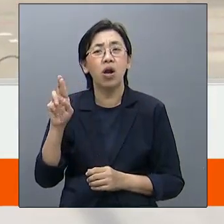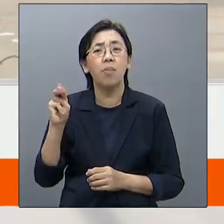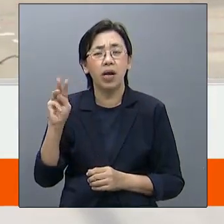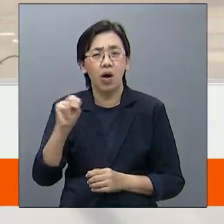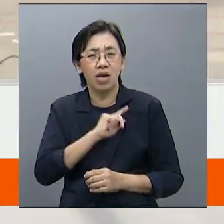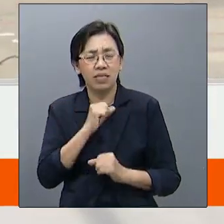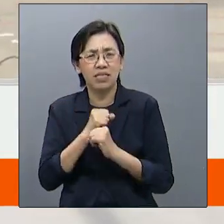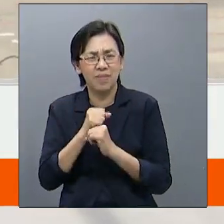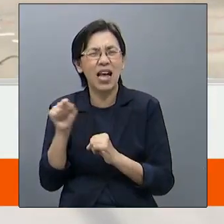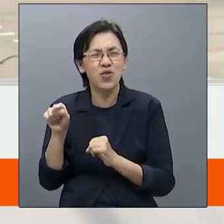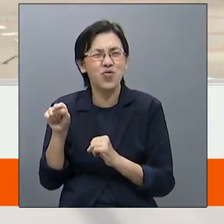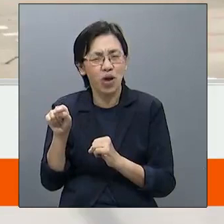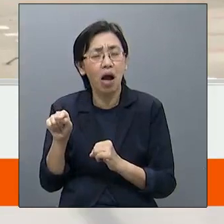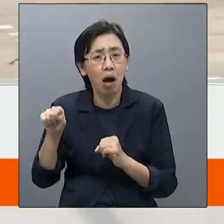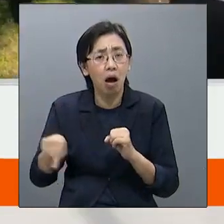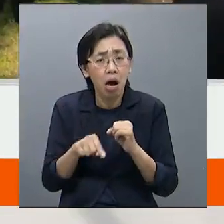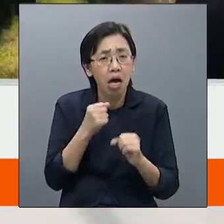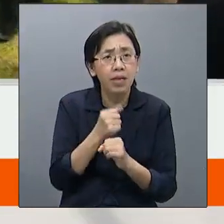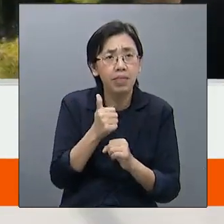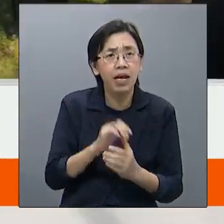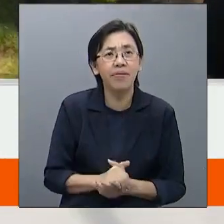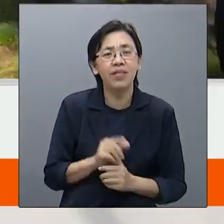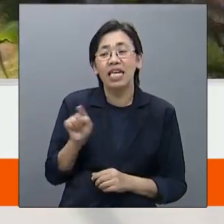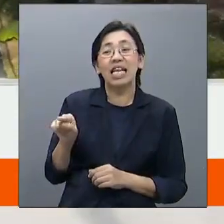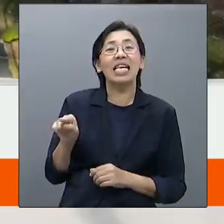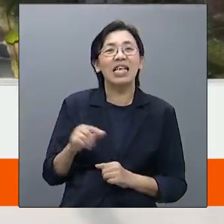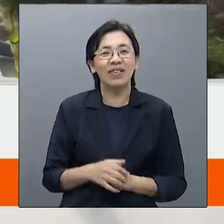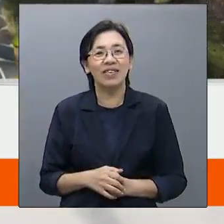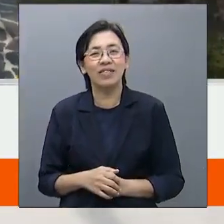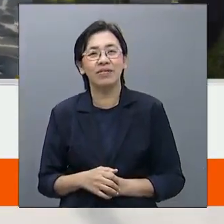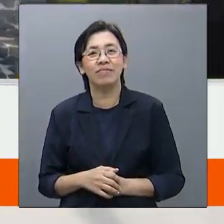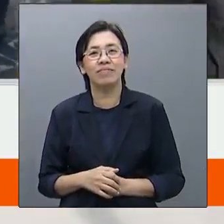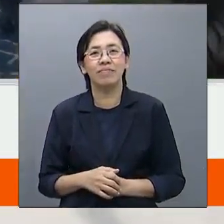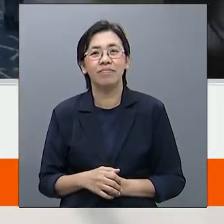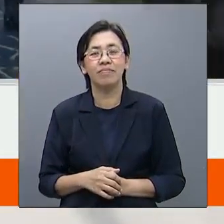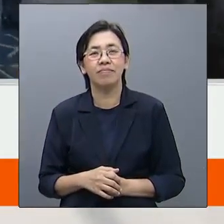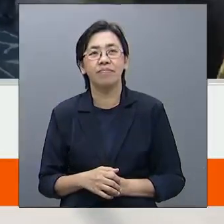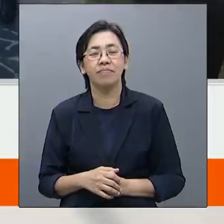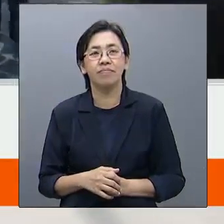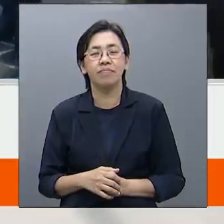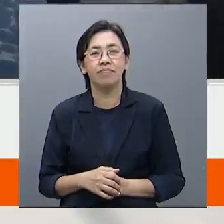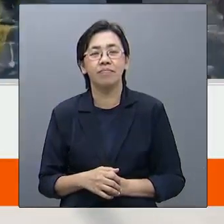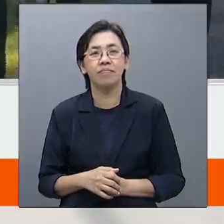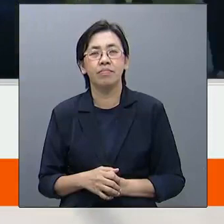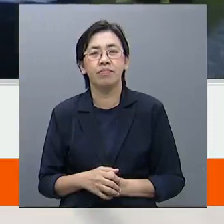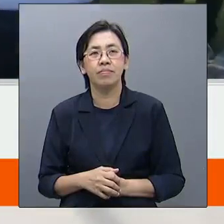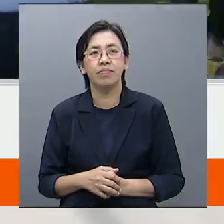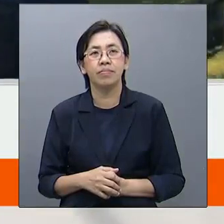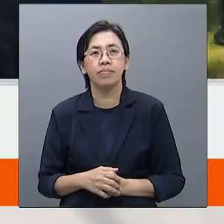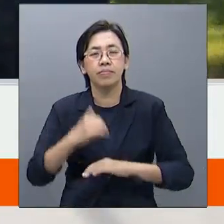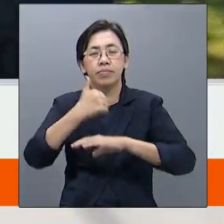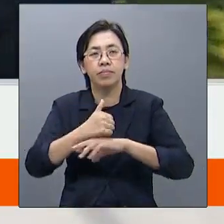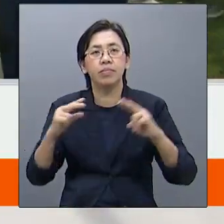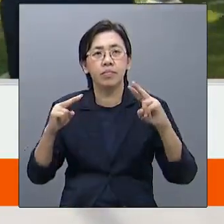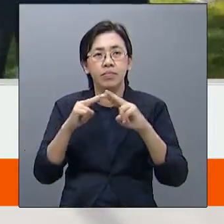จาร์คุณ ขอบคมากที่ชี้ไปทางนั้นะครับ คือว่า รัฐบาติว่าก